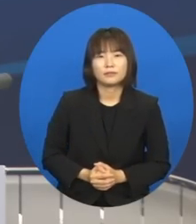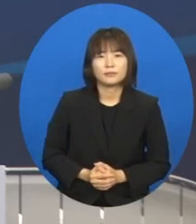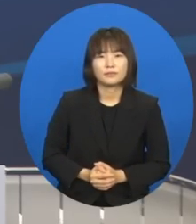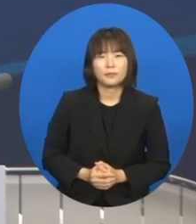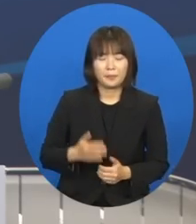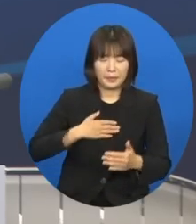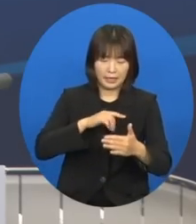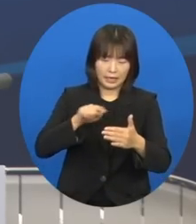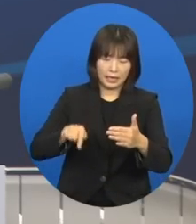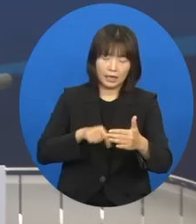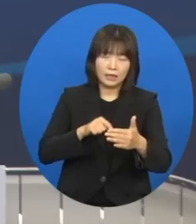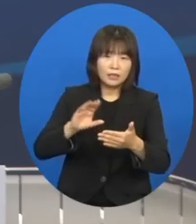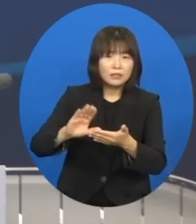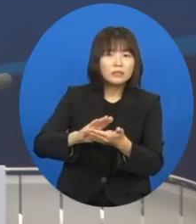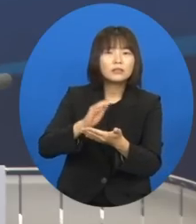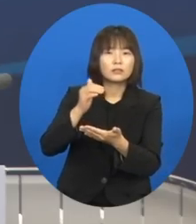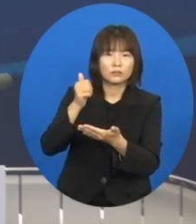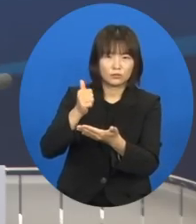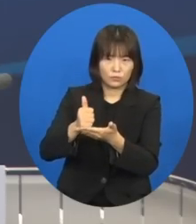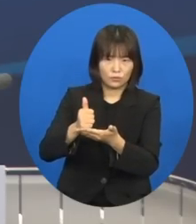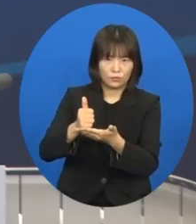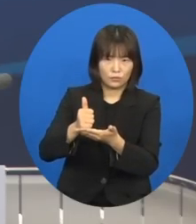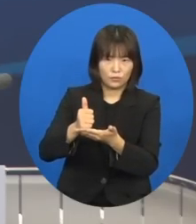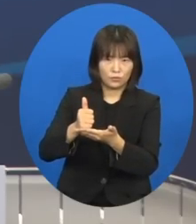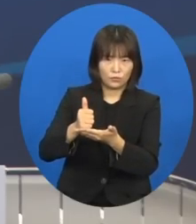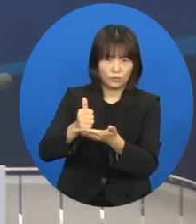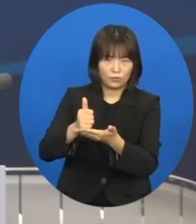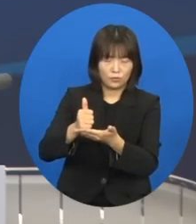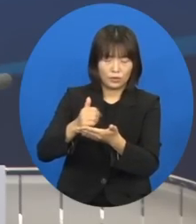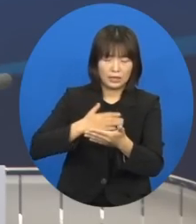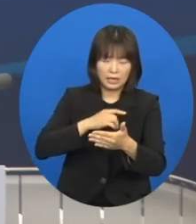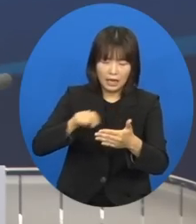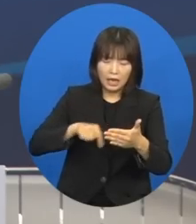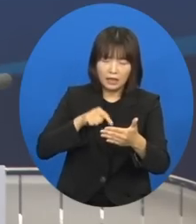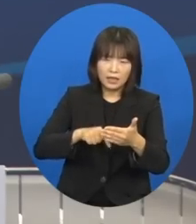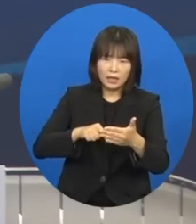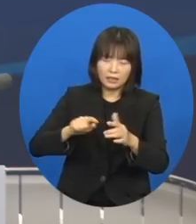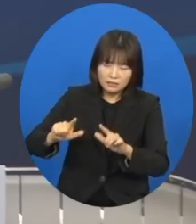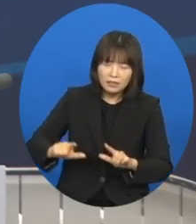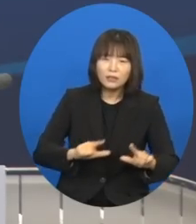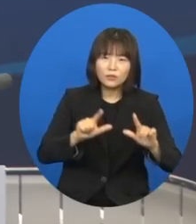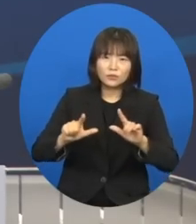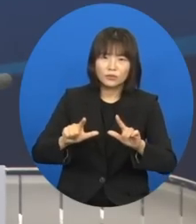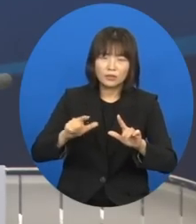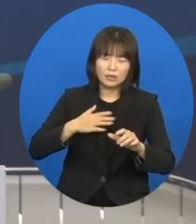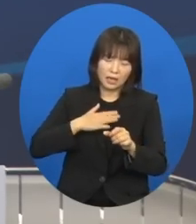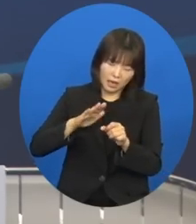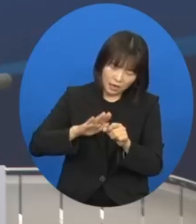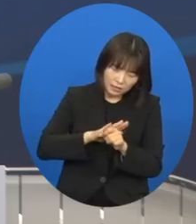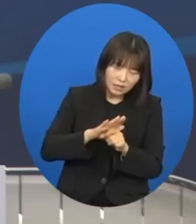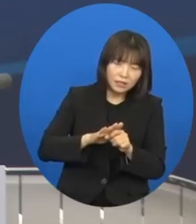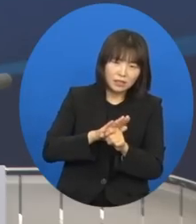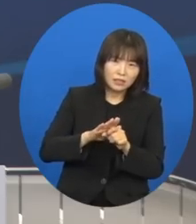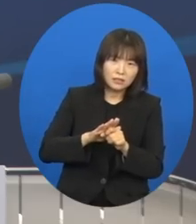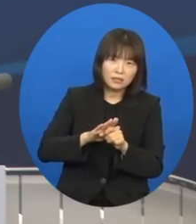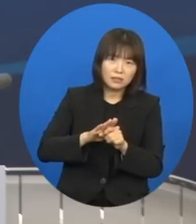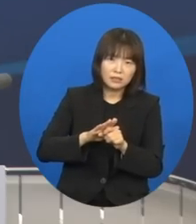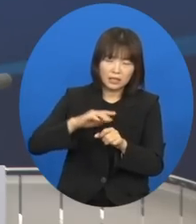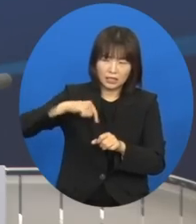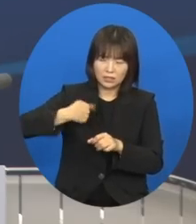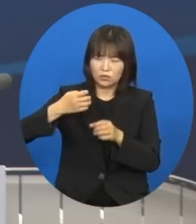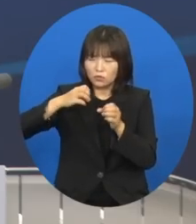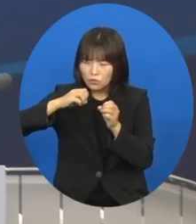내 안에 그리스도가 내 안에 살고 있어요. 나를 사랑해서 자기 자신을 버리고 내